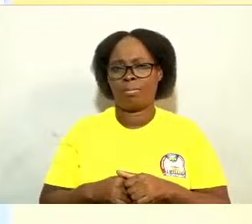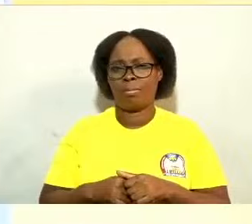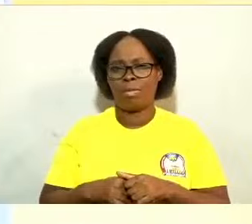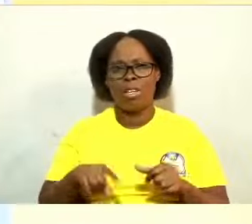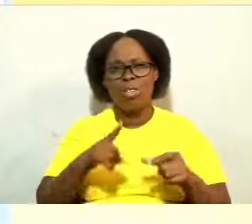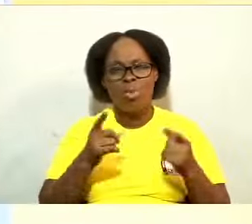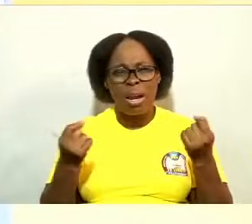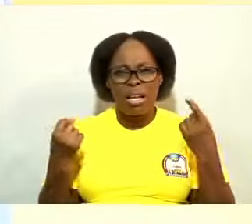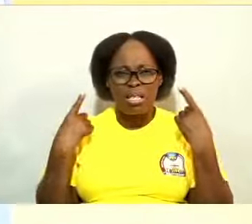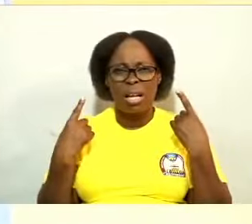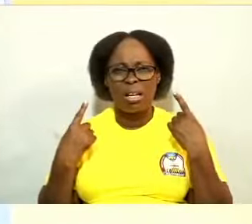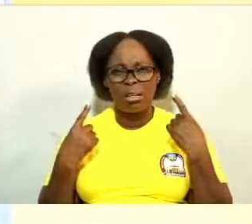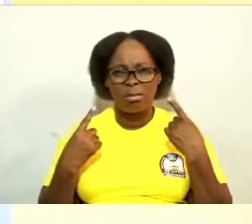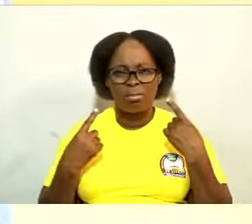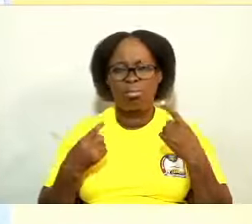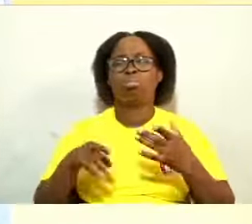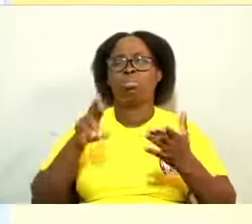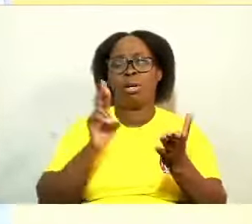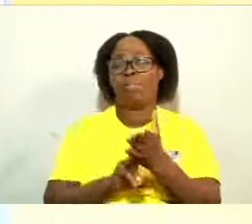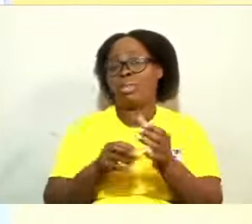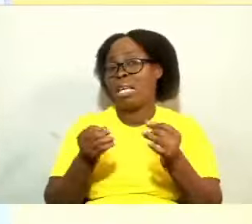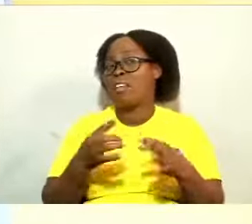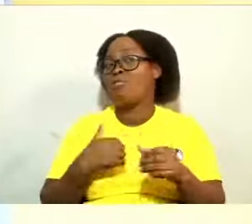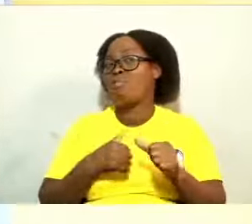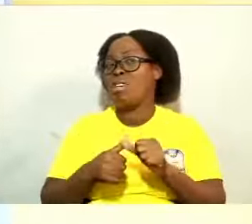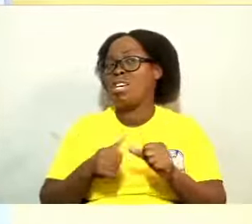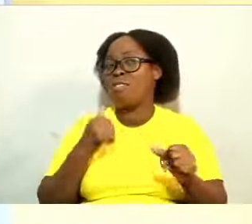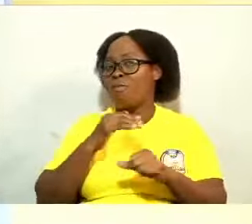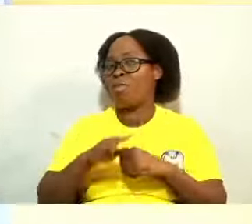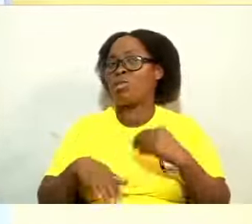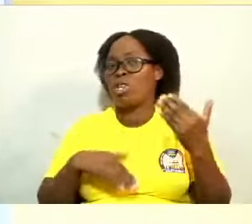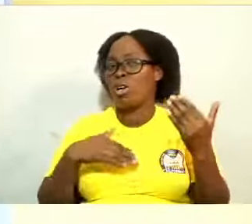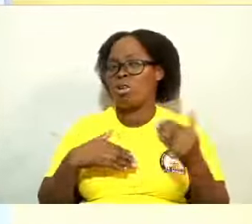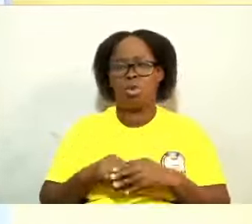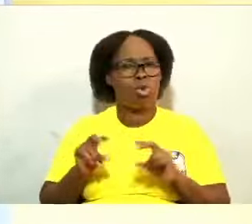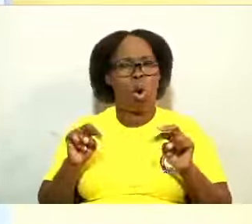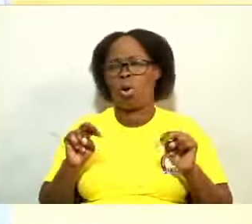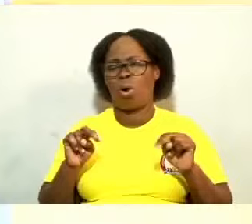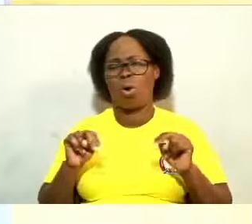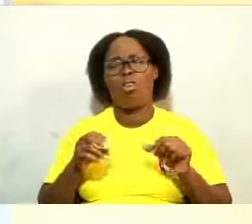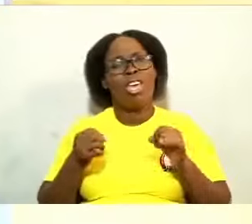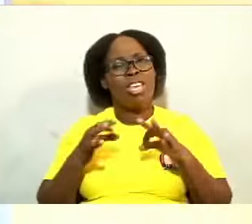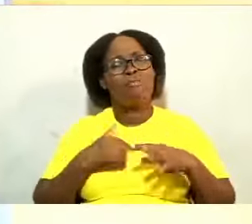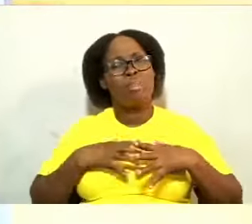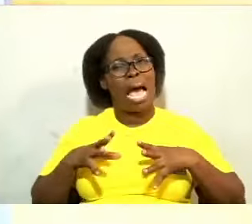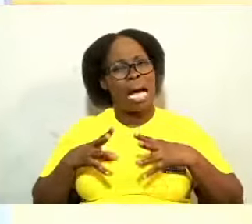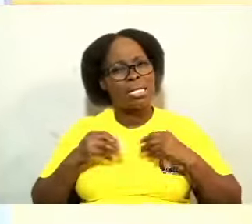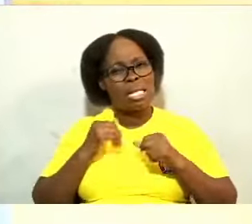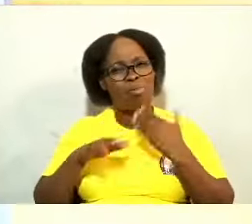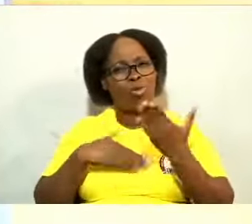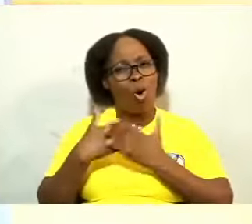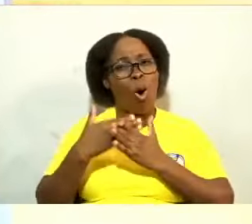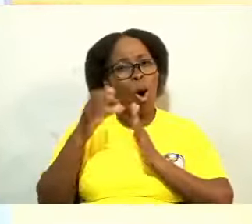Nimeeleweka swali? Ngoja niliweke vizuri. Nikikataa amri zote, nikizikubali amri